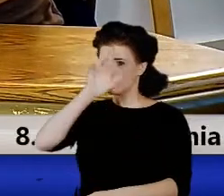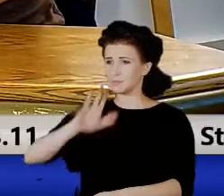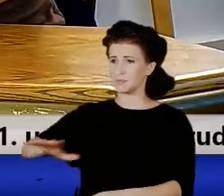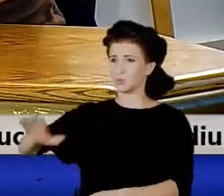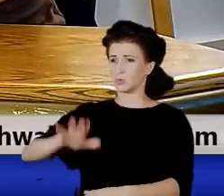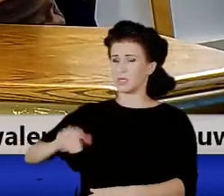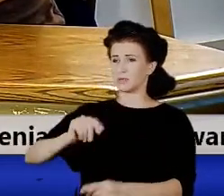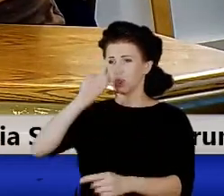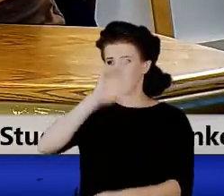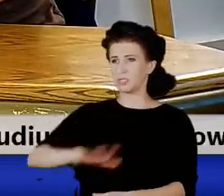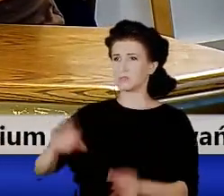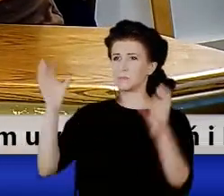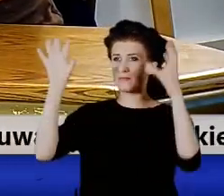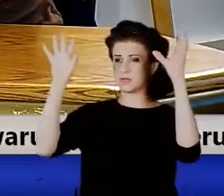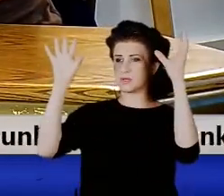nastrojów.